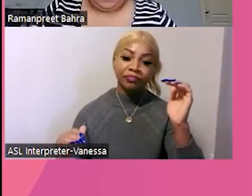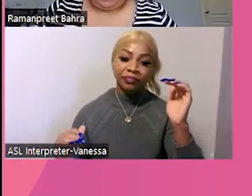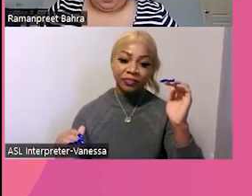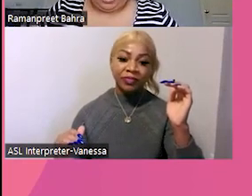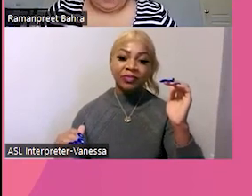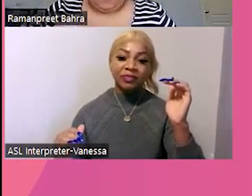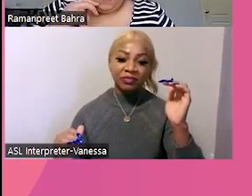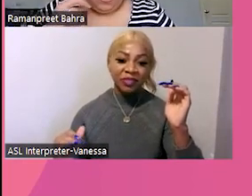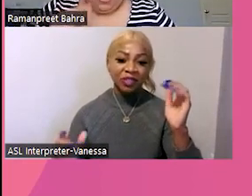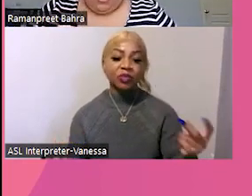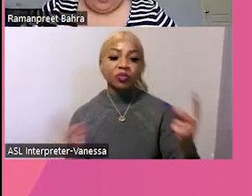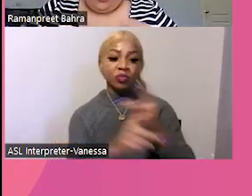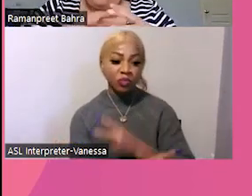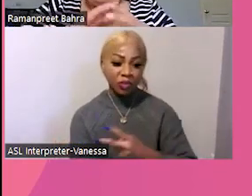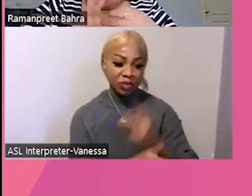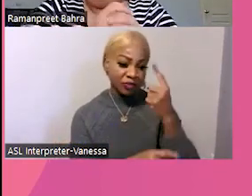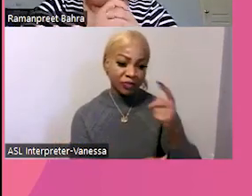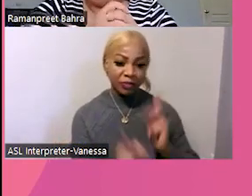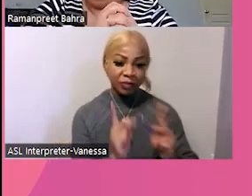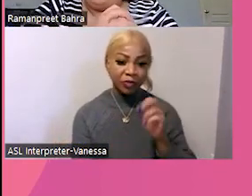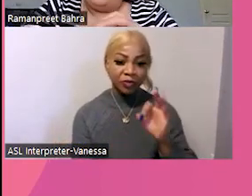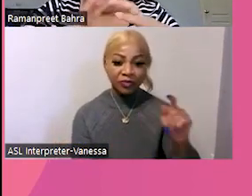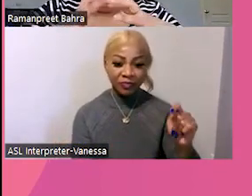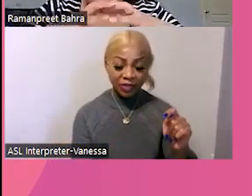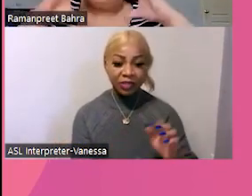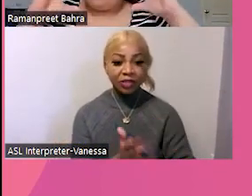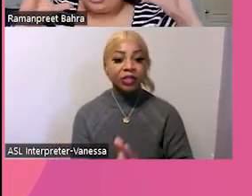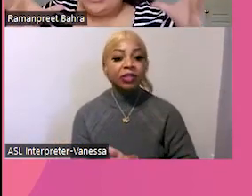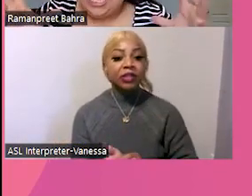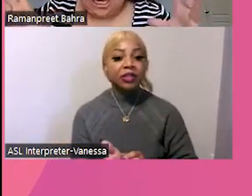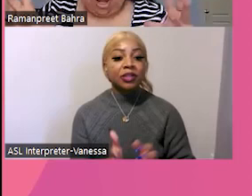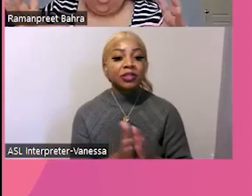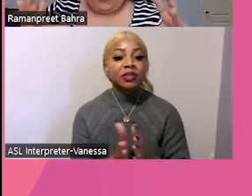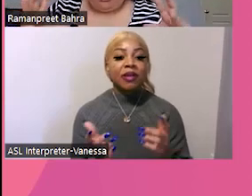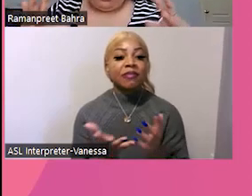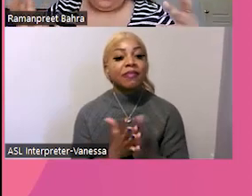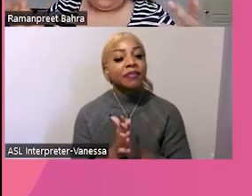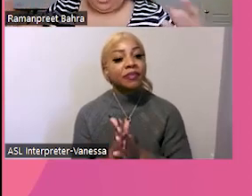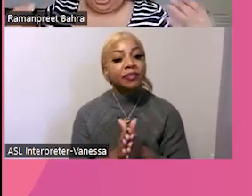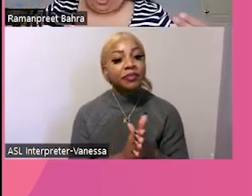donc corpulentes pour éviter également cette violence qu'elles subissent.